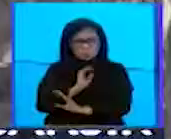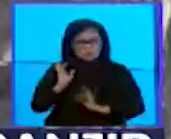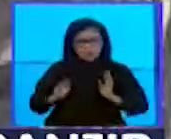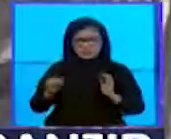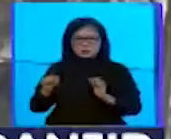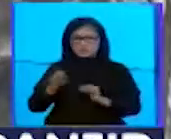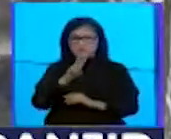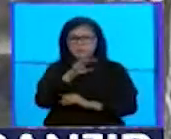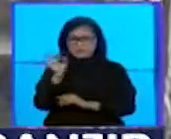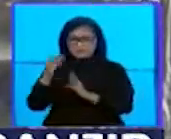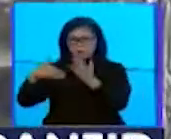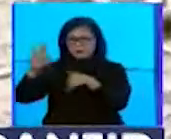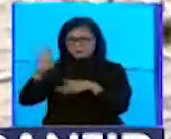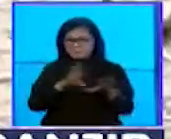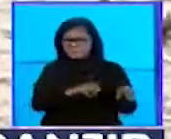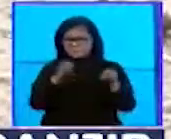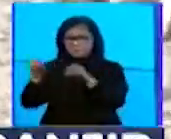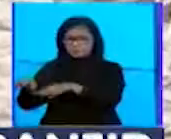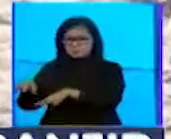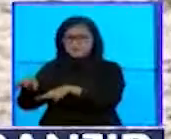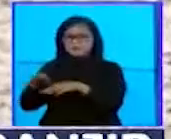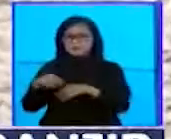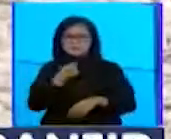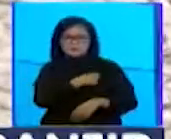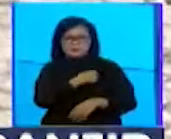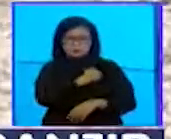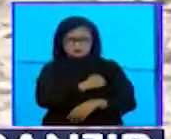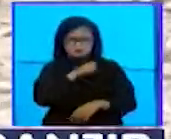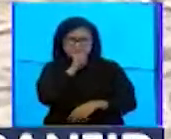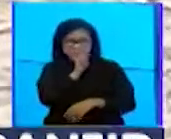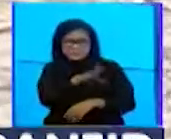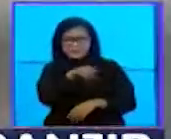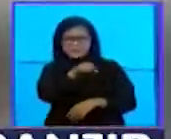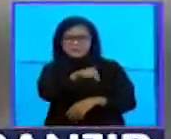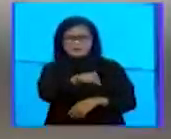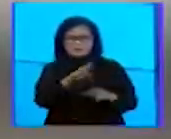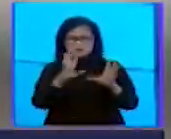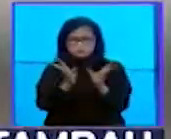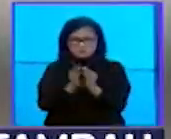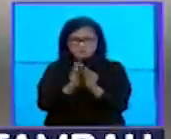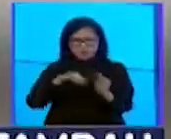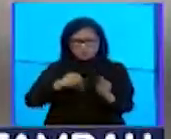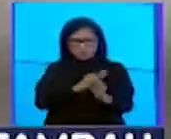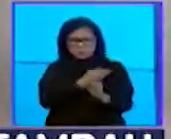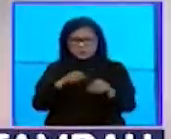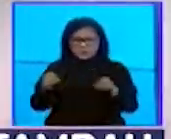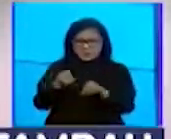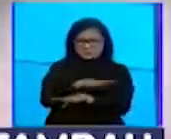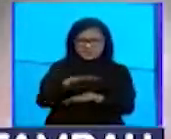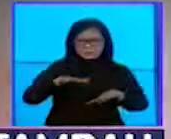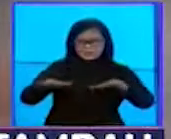jiwa terdampak banjir. Menteri Sosial Tri Risma hari ini mengatakan bahwa jumlah korban terdampak bencana masih